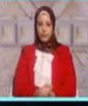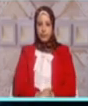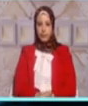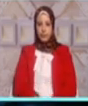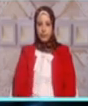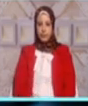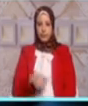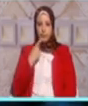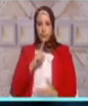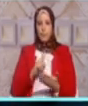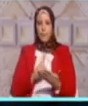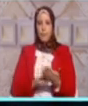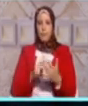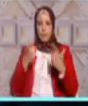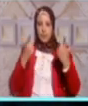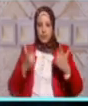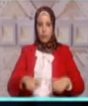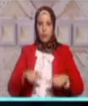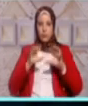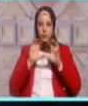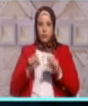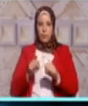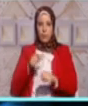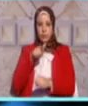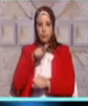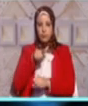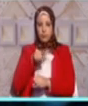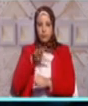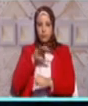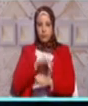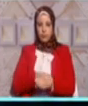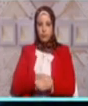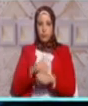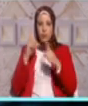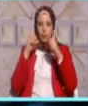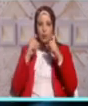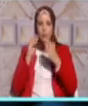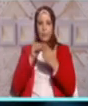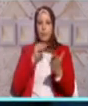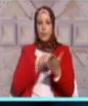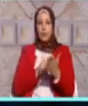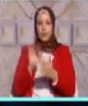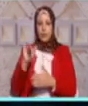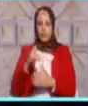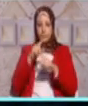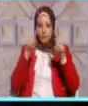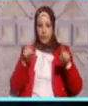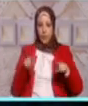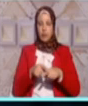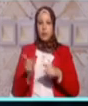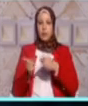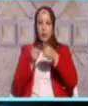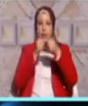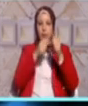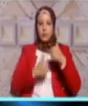انما الدوله كانت عملت ضبط وجابت كاميرات وجابت اجهزه. الكاميرات الحقيقه من اول ما بيدخل باب اللجنه لغايه ما يصل